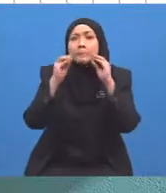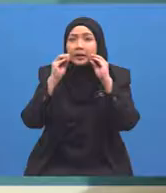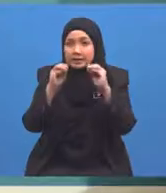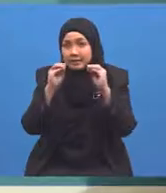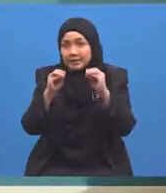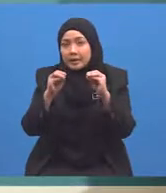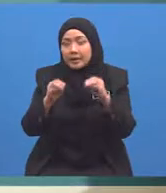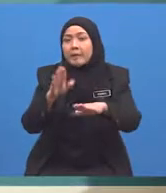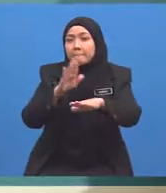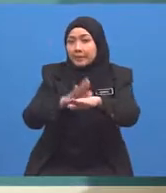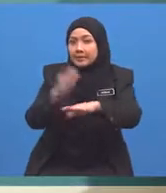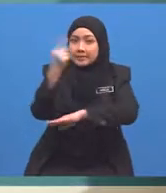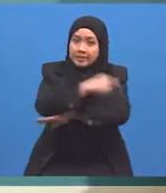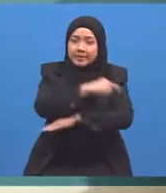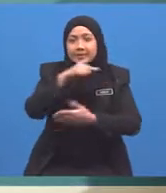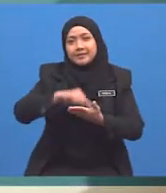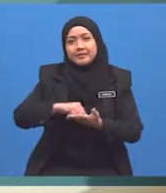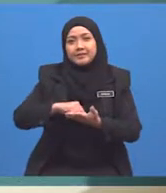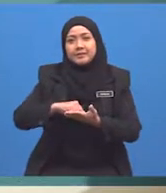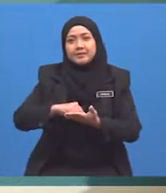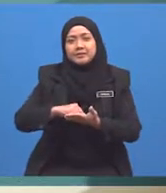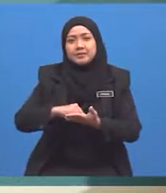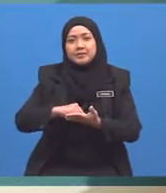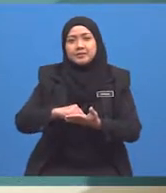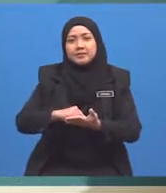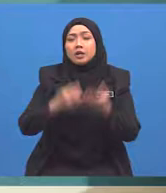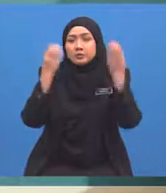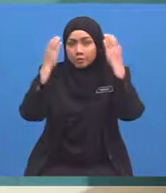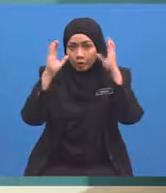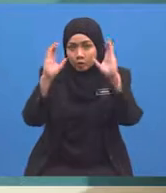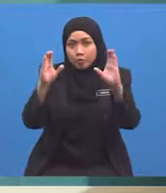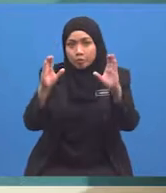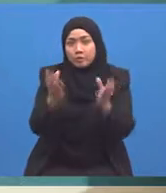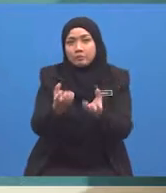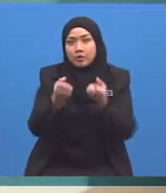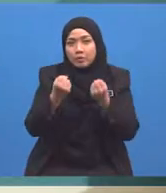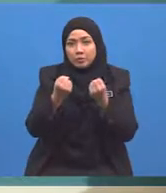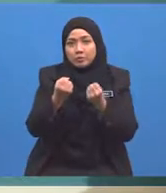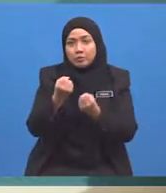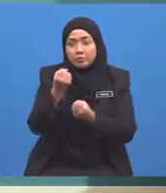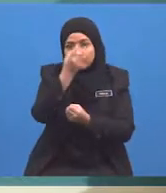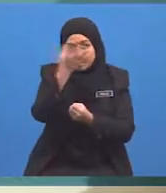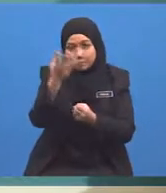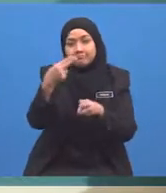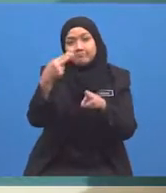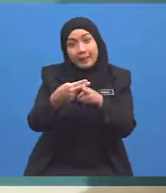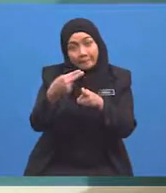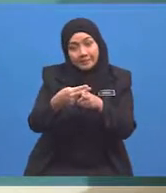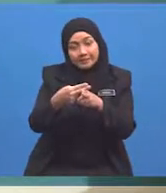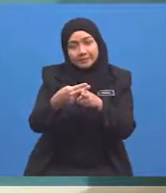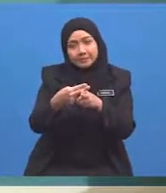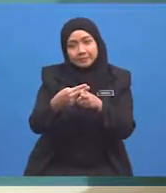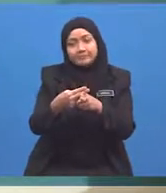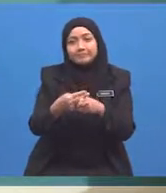ini, izinkan cikgu memperkenalkan diri. Saya Cikgu Susan. Cikgu